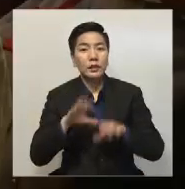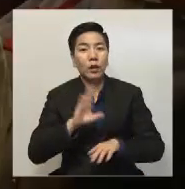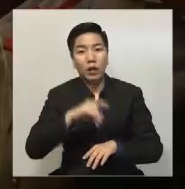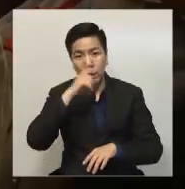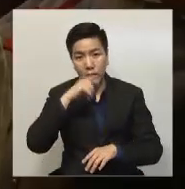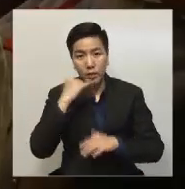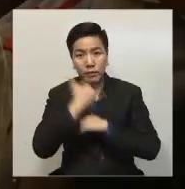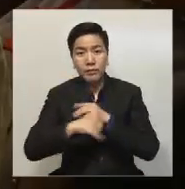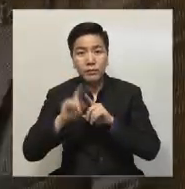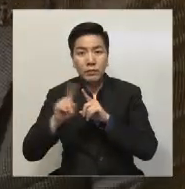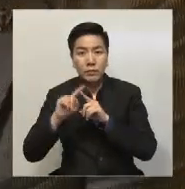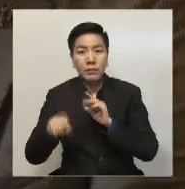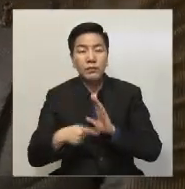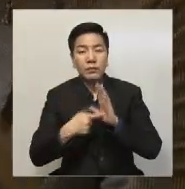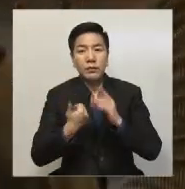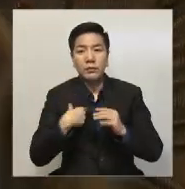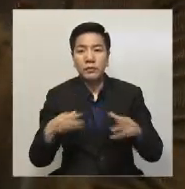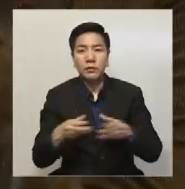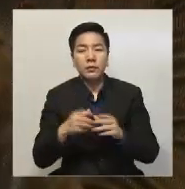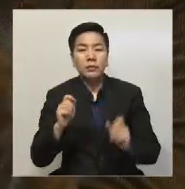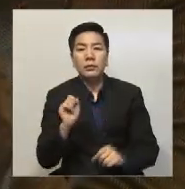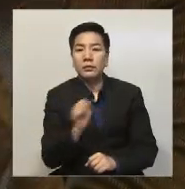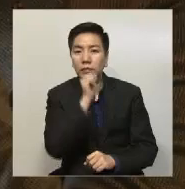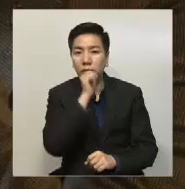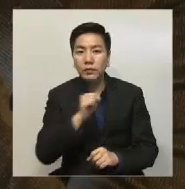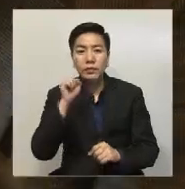ากไทยและต่างประเทศโดยเฉพาะวงดนตรีที่จะแสด